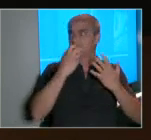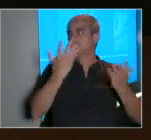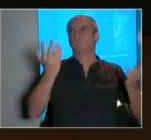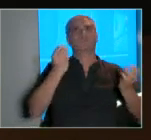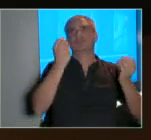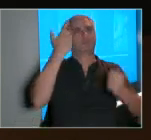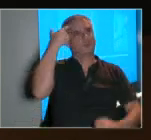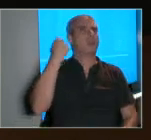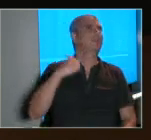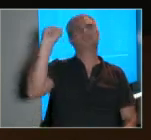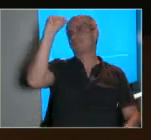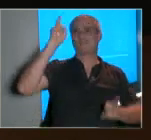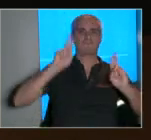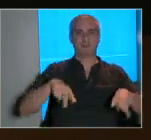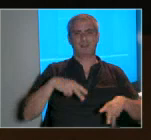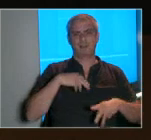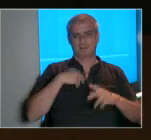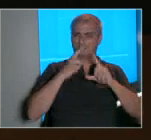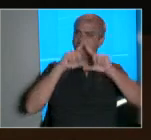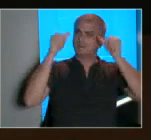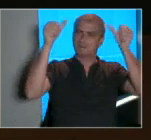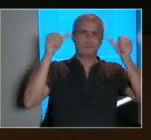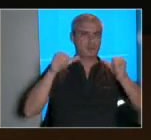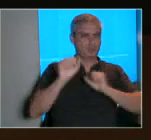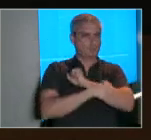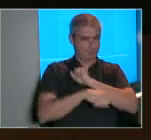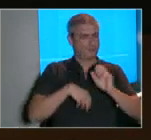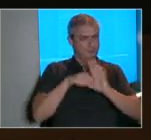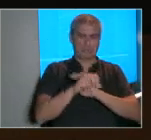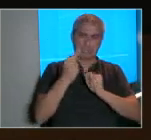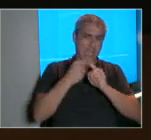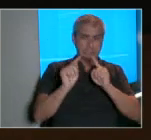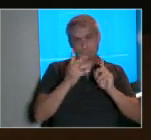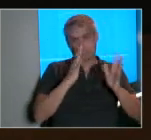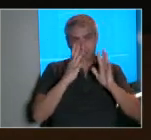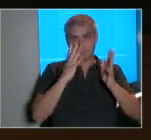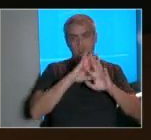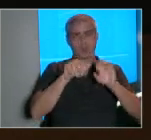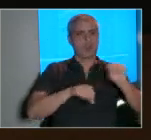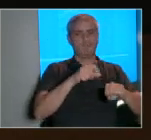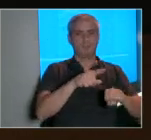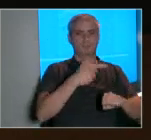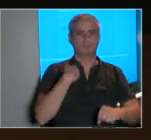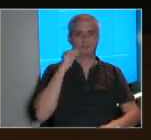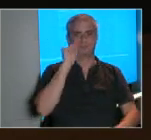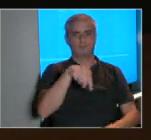משהו רדיקלי. הדבקתי מודעות בקמפוס, השקעתי בזה חצי שעה על כל מתקני אופניים. ואז אני מגיעה למעונות,